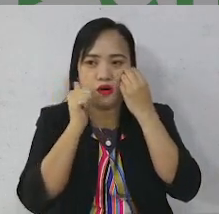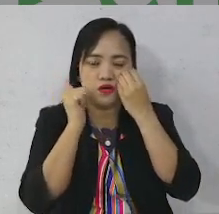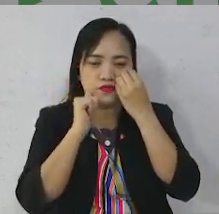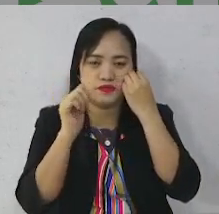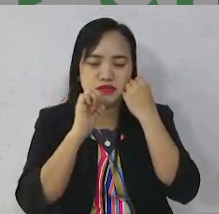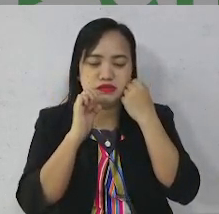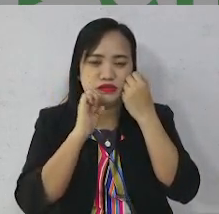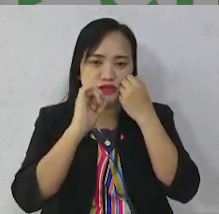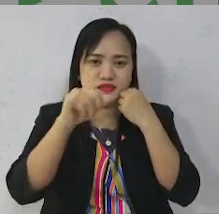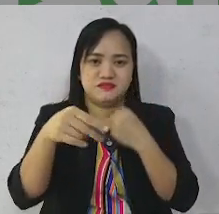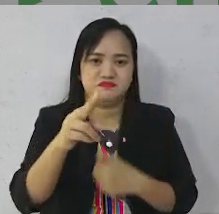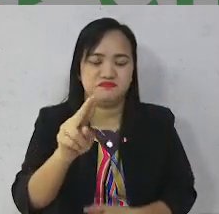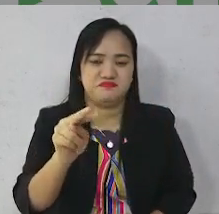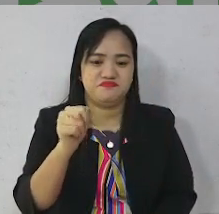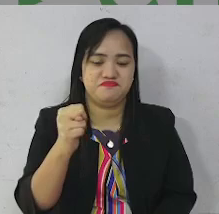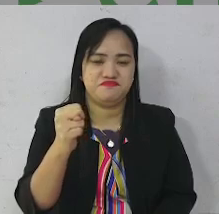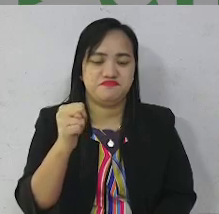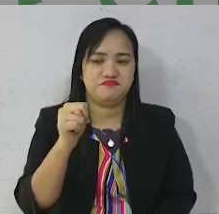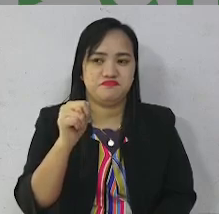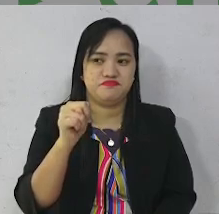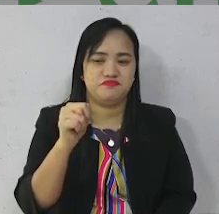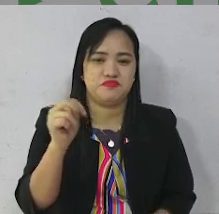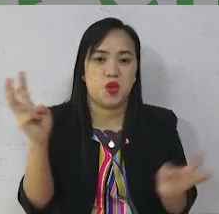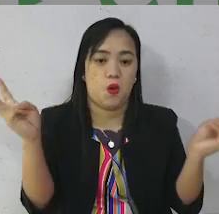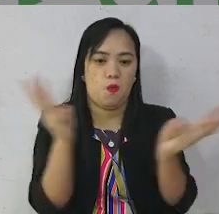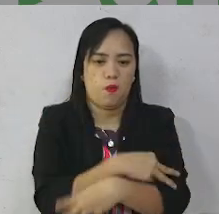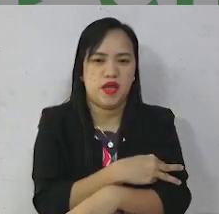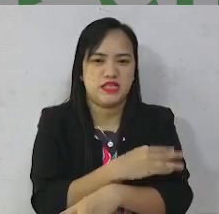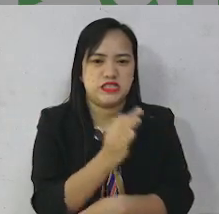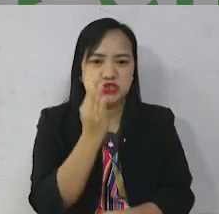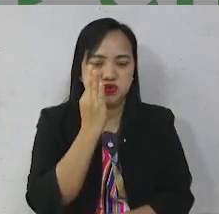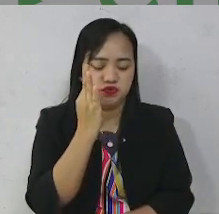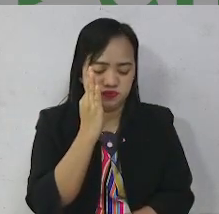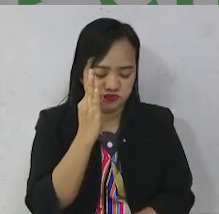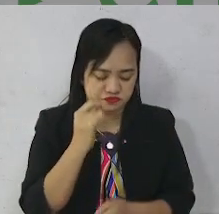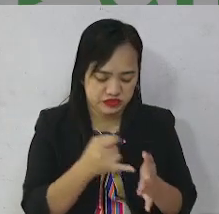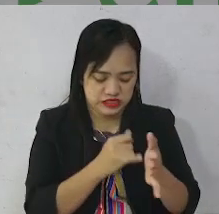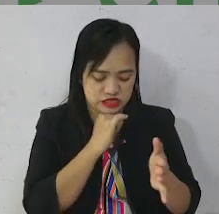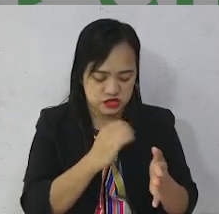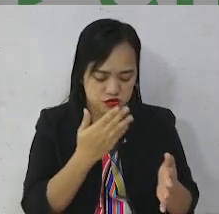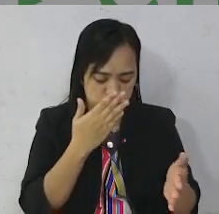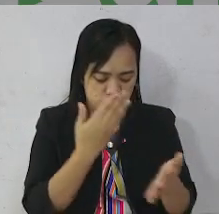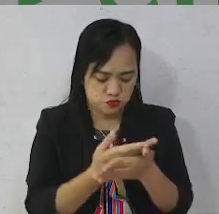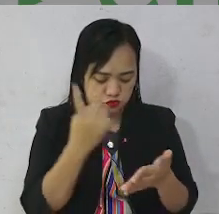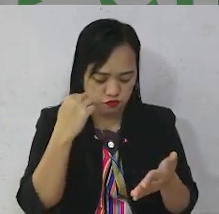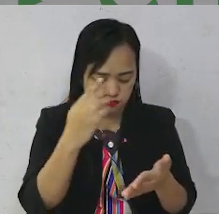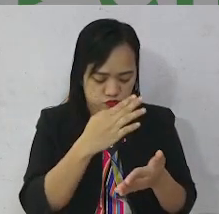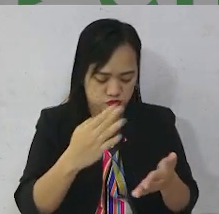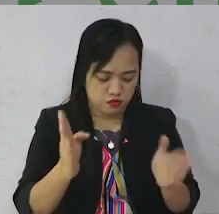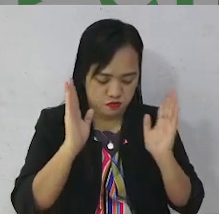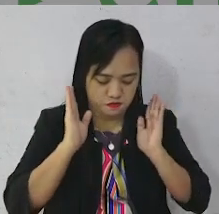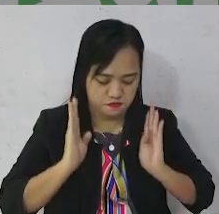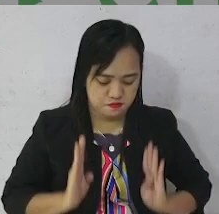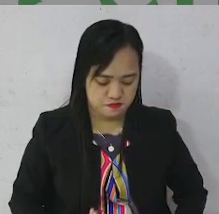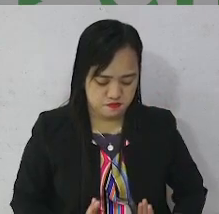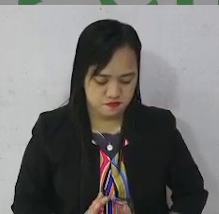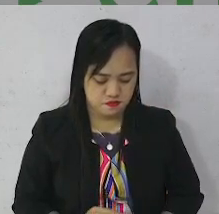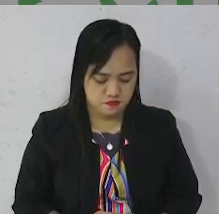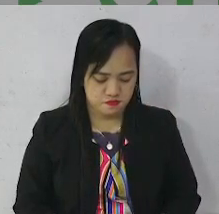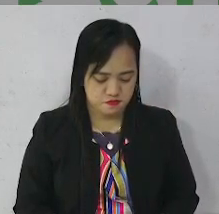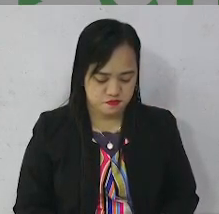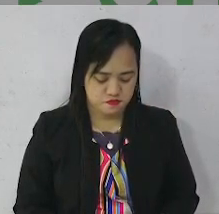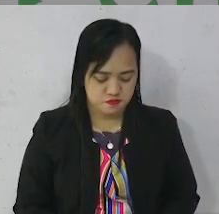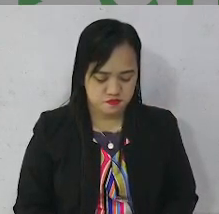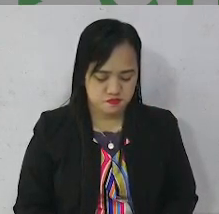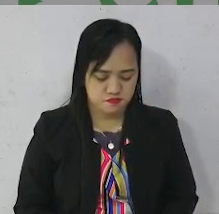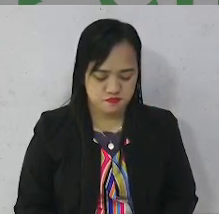ng talaga given na yon Hwag na kayong maghintay na ano Kahit nga ano Ma'am eh kahit yung both parents ay malaki